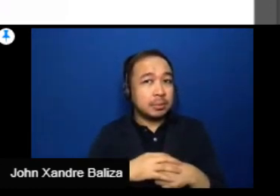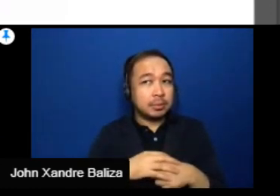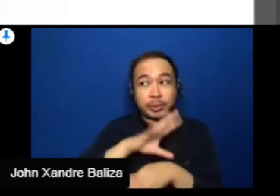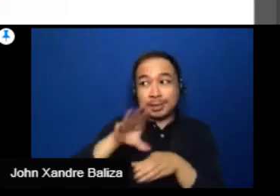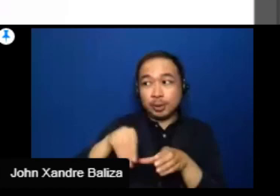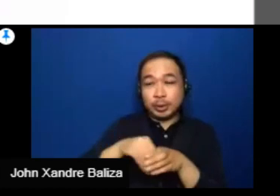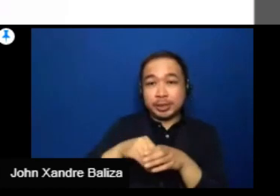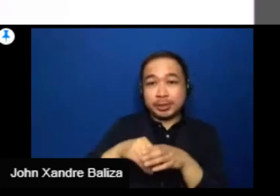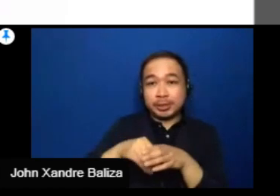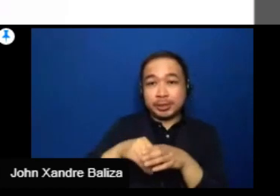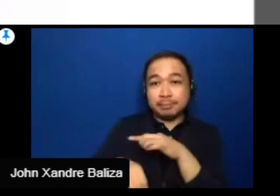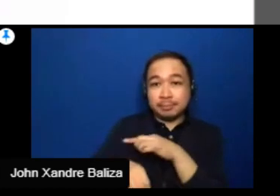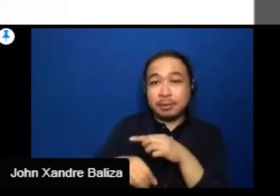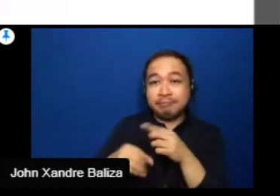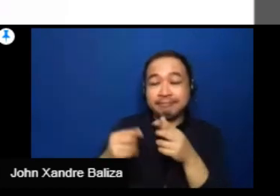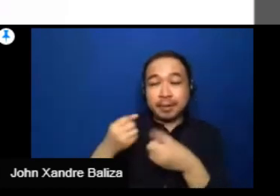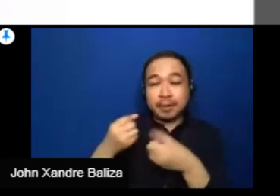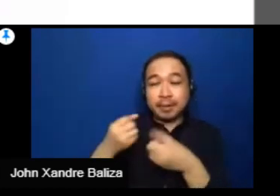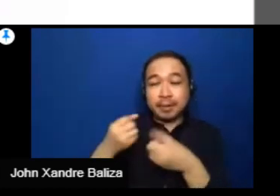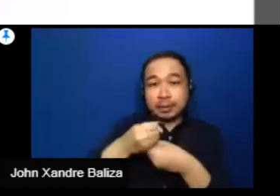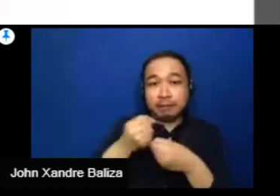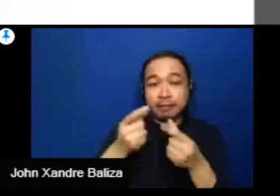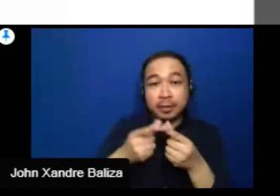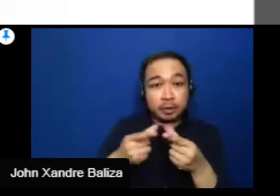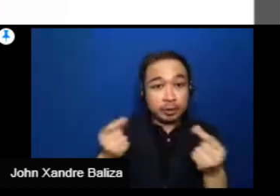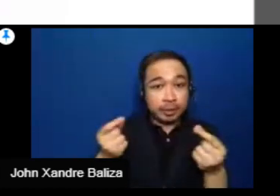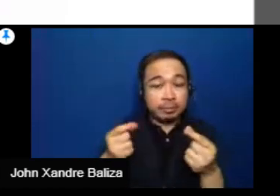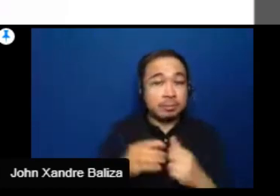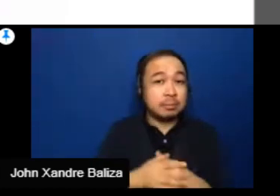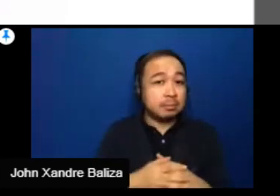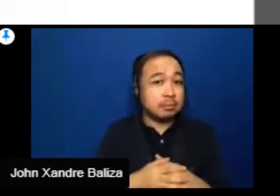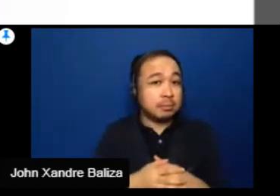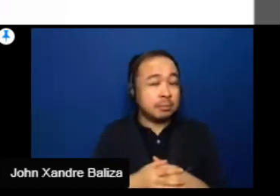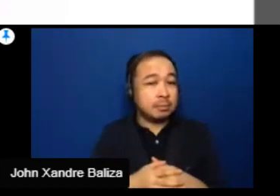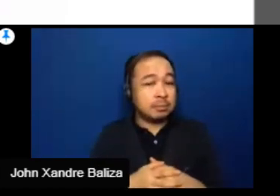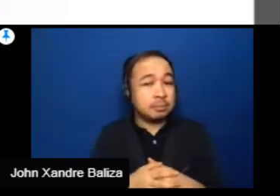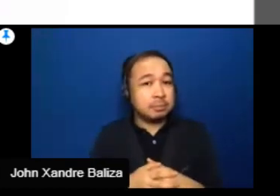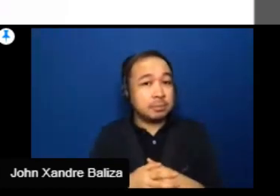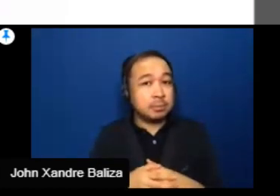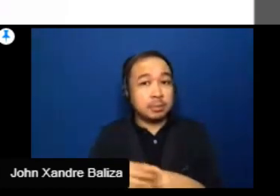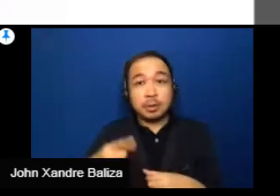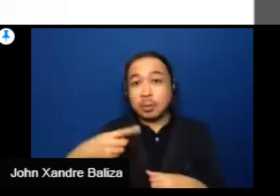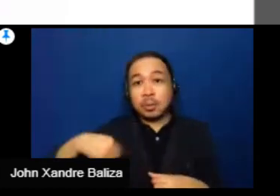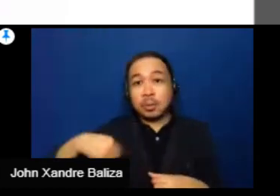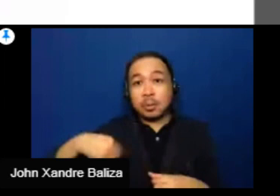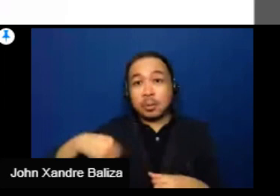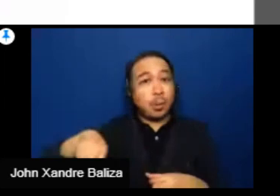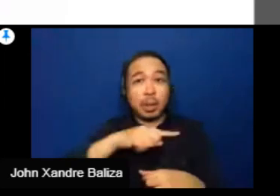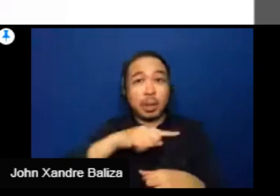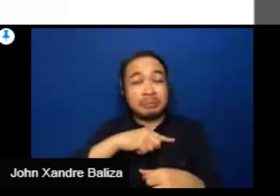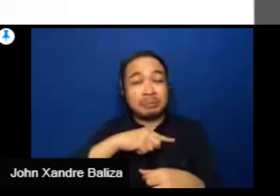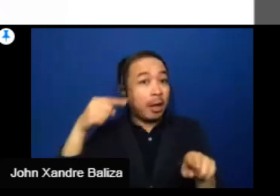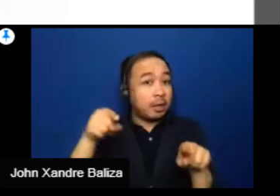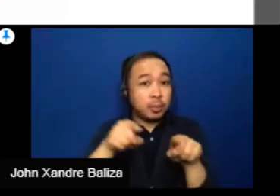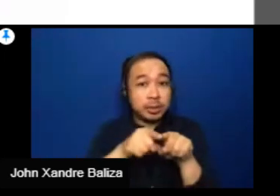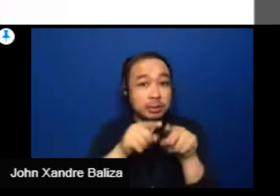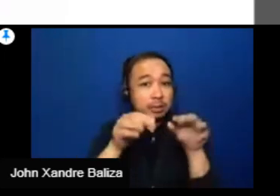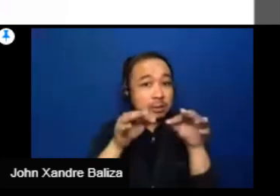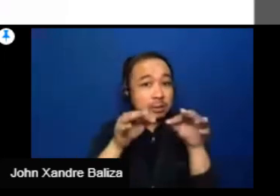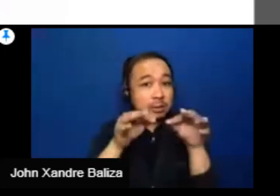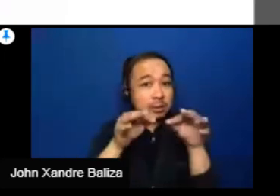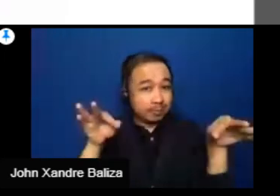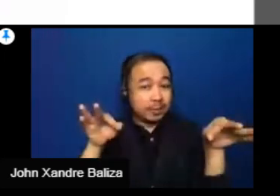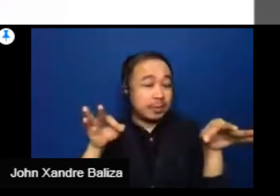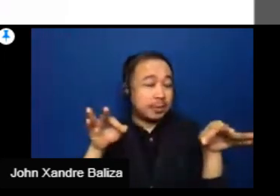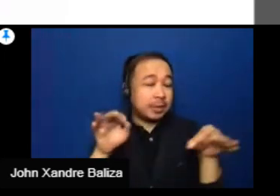мы можем согласиться с данной формулировкой при условии, что из нее будет вычеркнуто